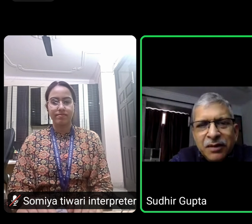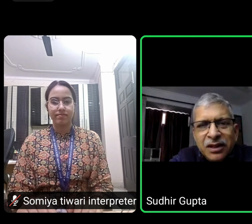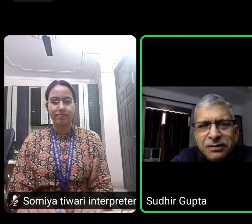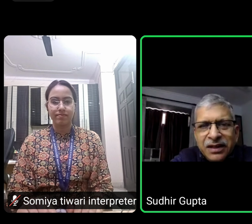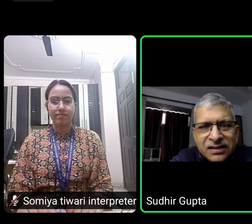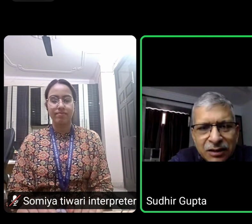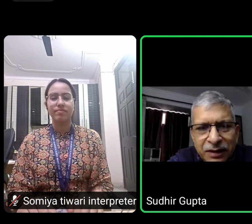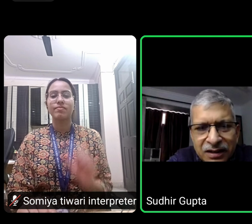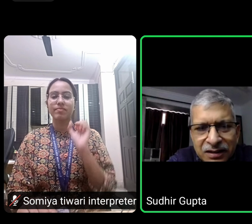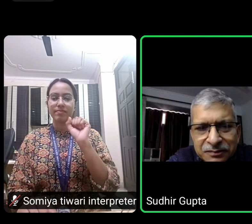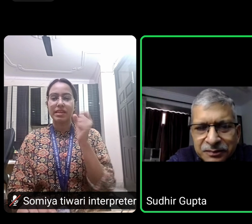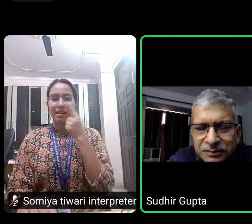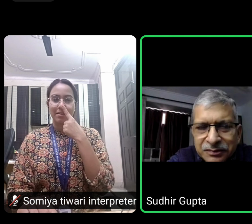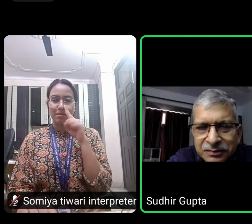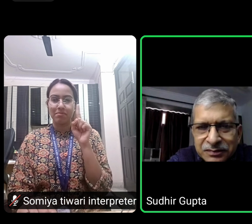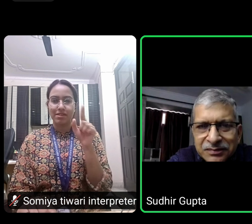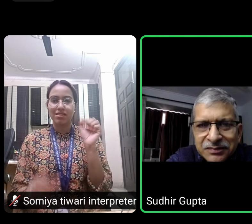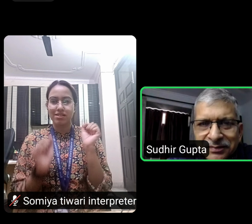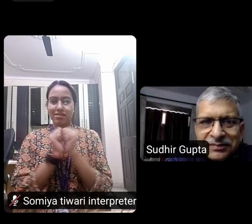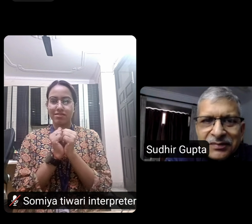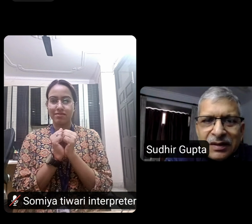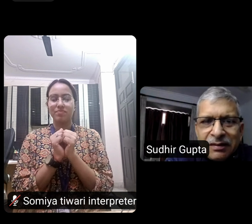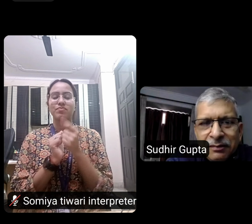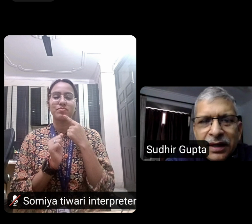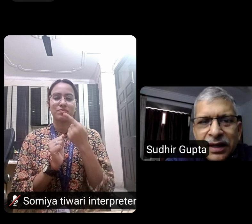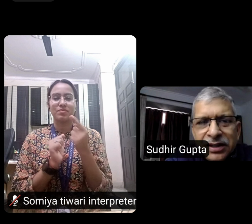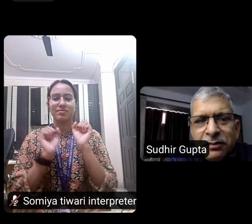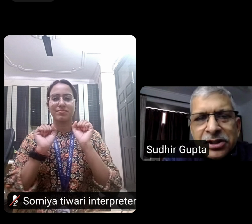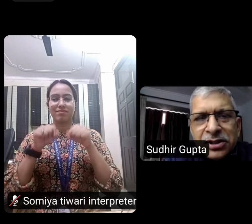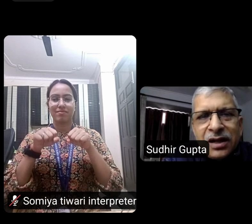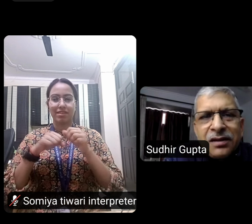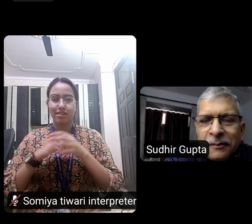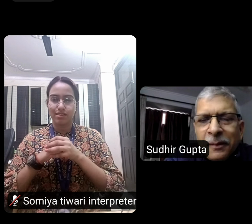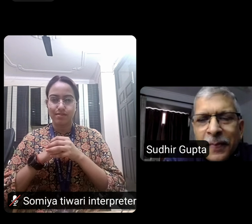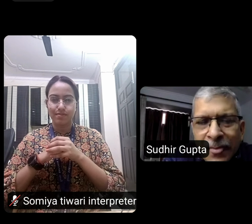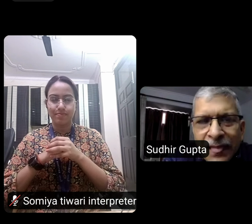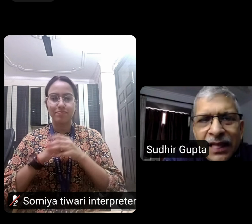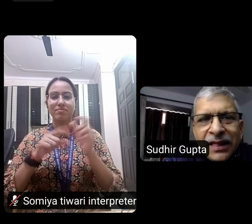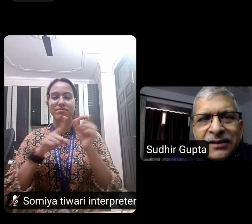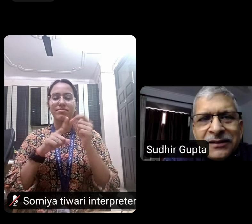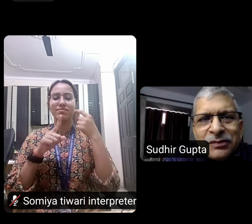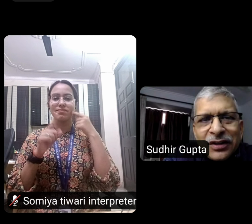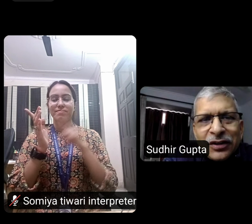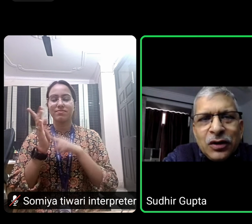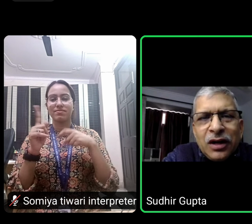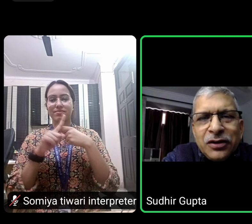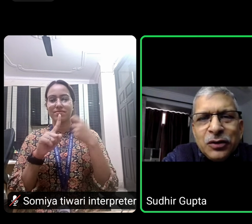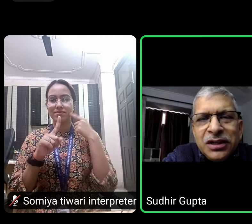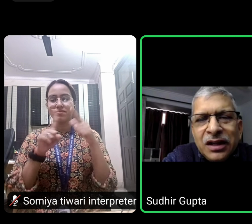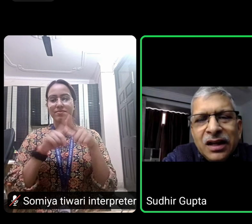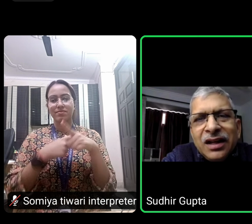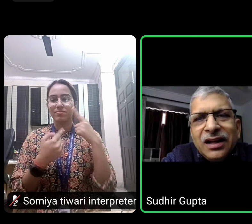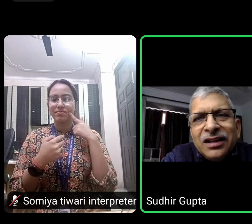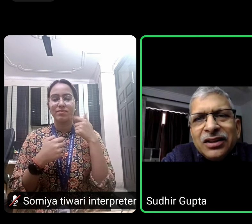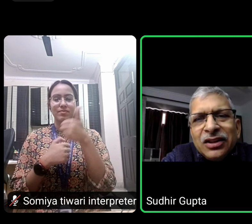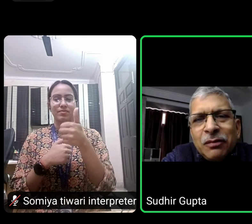आपकी मम्मी जी भी हैं साथ में ना? यस सर. पिंकी जी नमस्कार. गुड आफ्टरनून सर. गुड आफ्टरनून